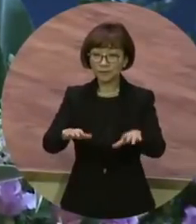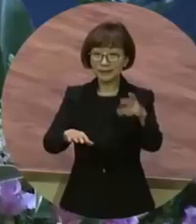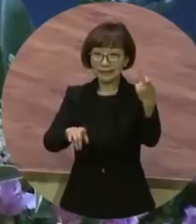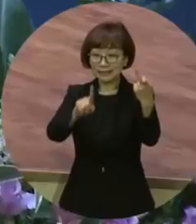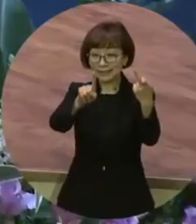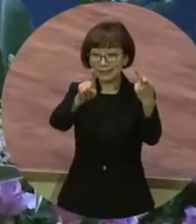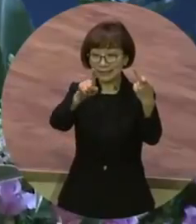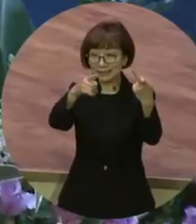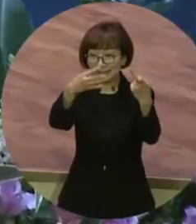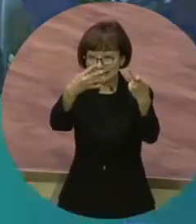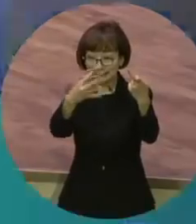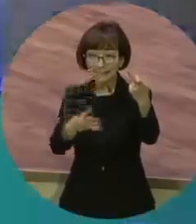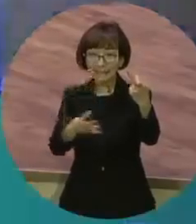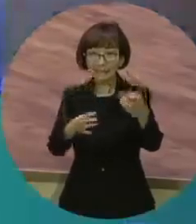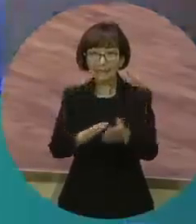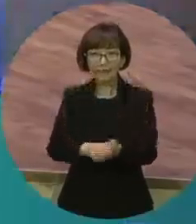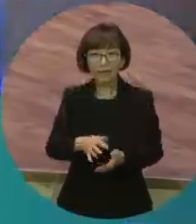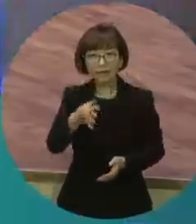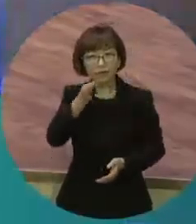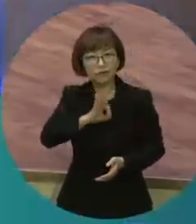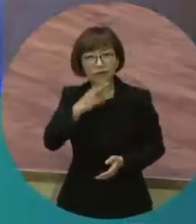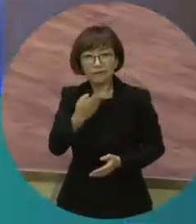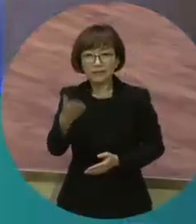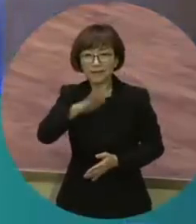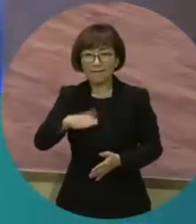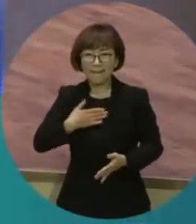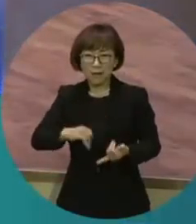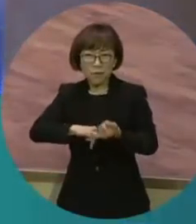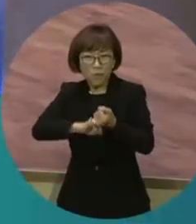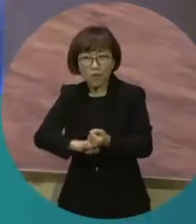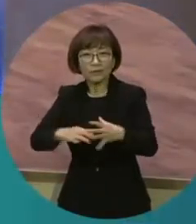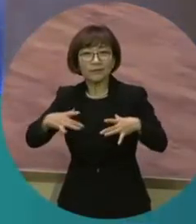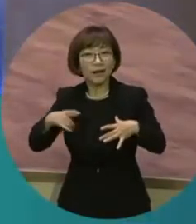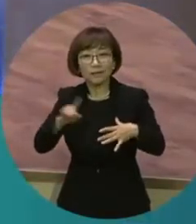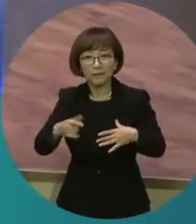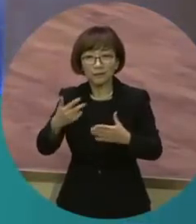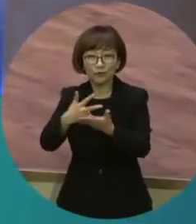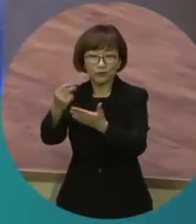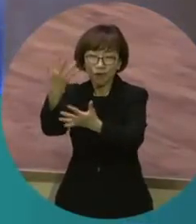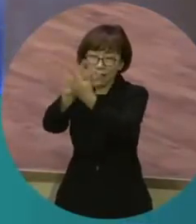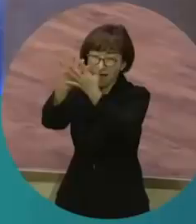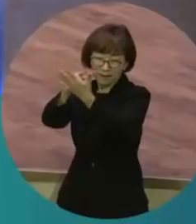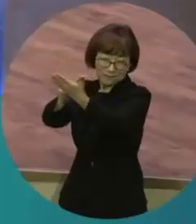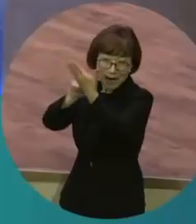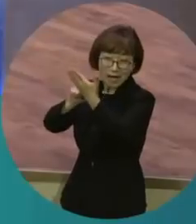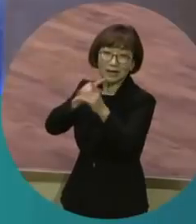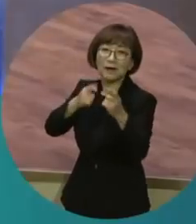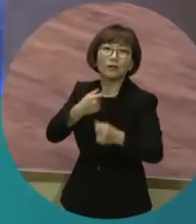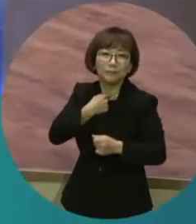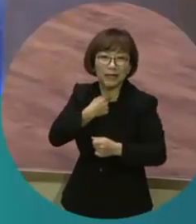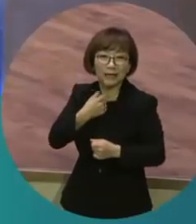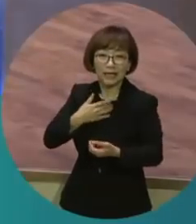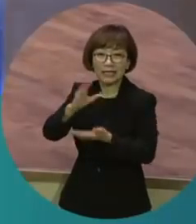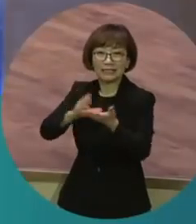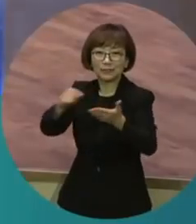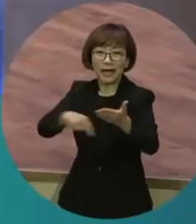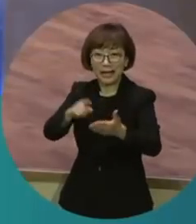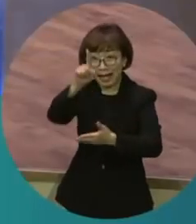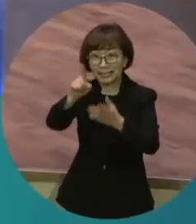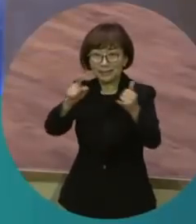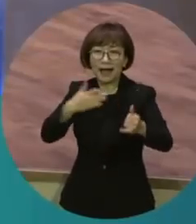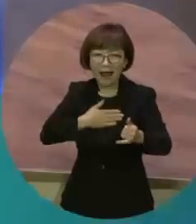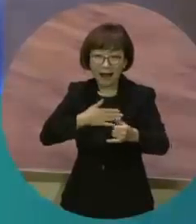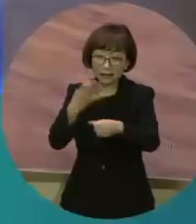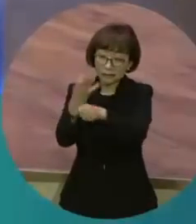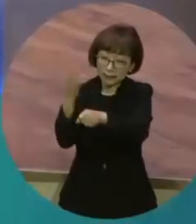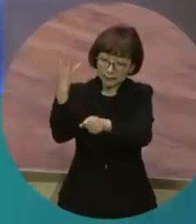다시 보겠습니다. 우익 하나만 내가 부득불 자랑하노니 주의 환상과 계시를 말하리라. 내가 그리스도 안에 있는 한 사람을 아노니 그는 14년 전에